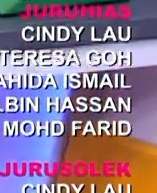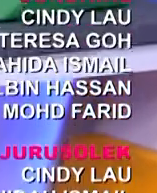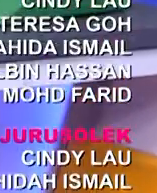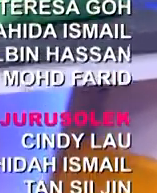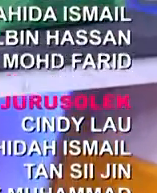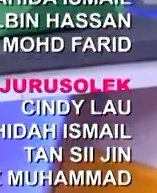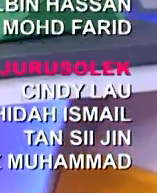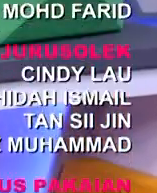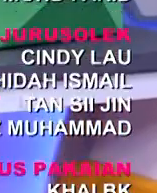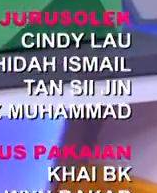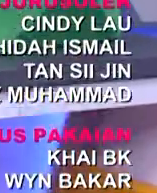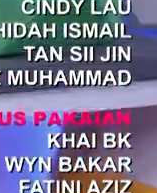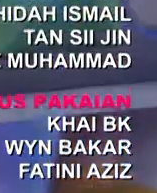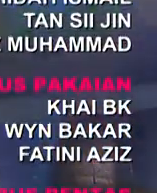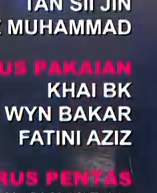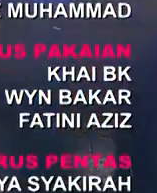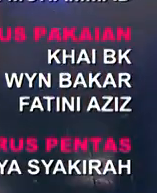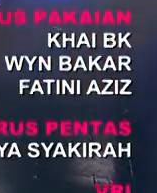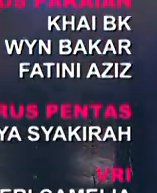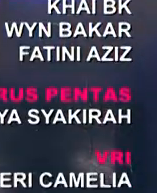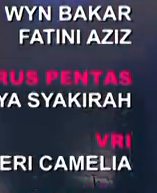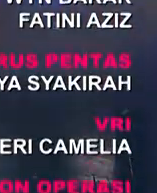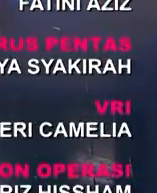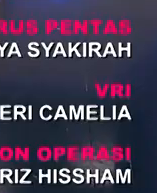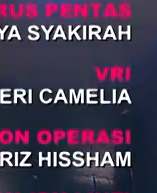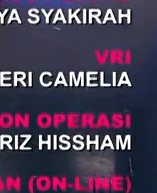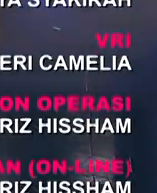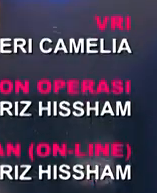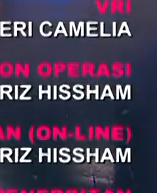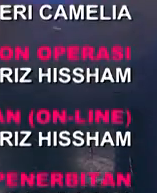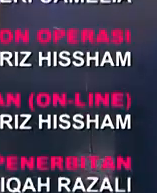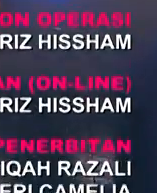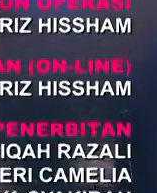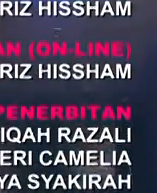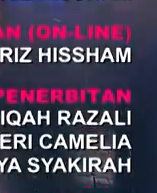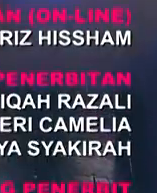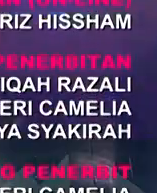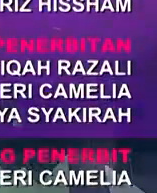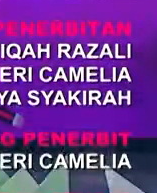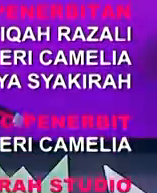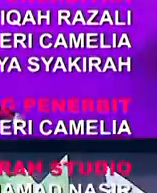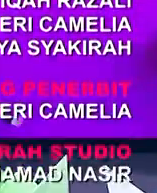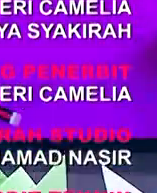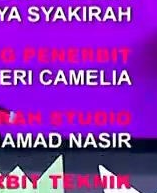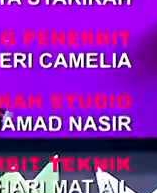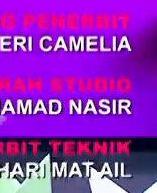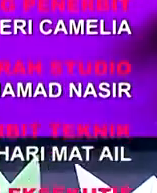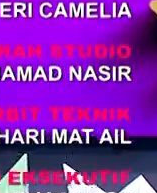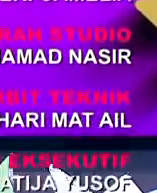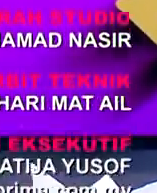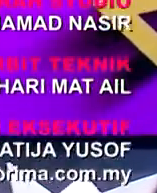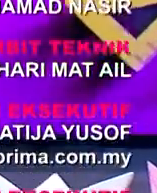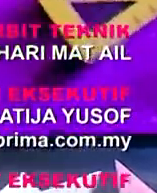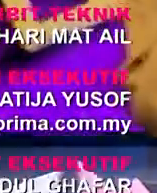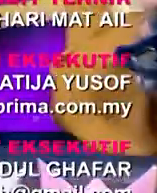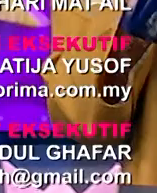kenderaan air yang ada di negara kita. La la la la la la la